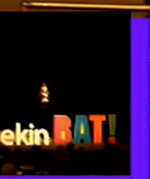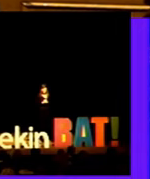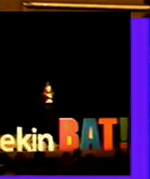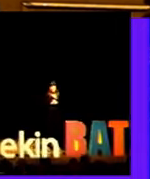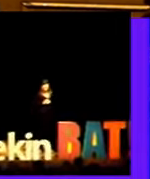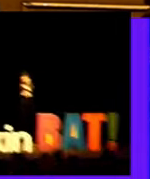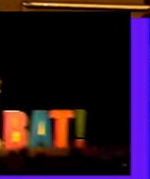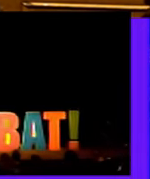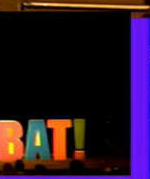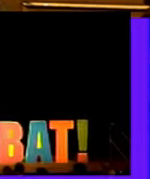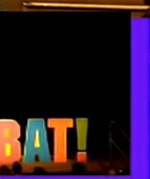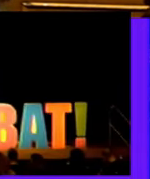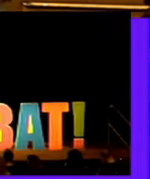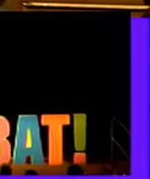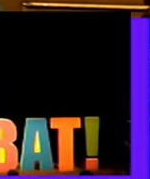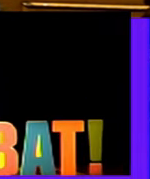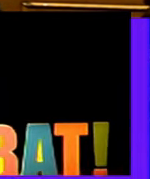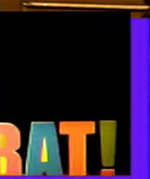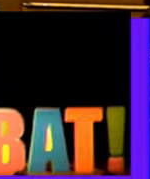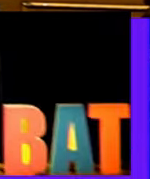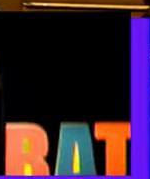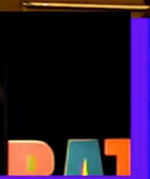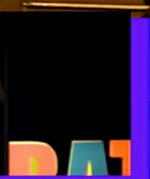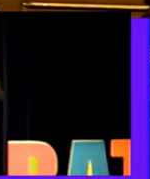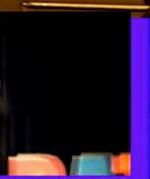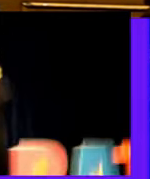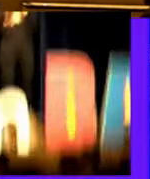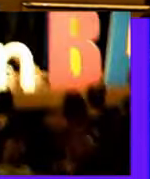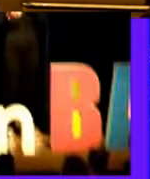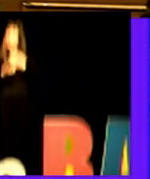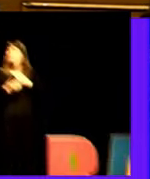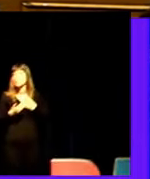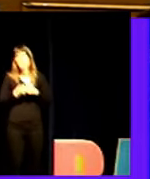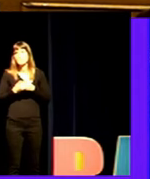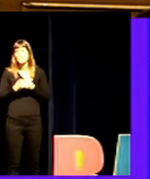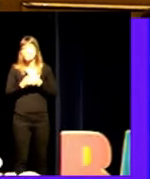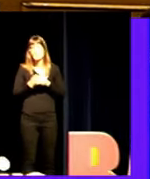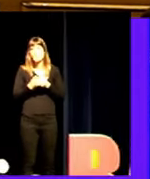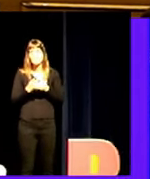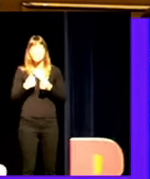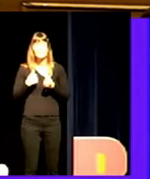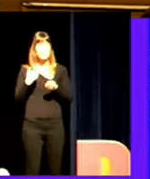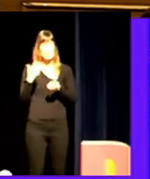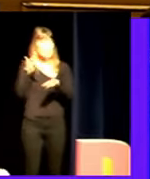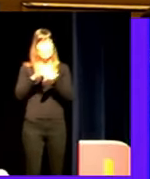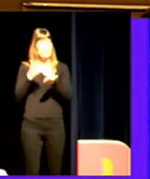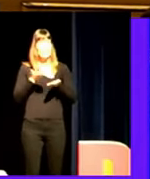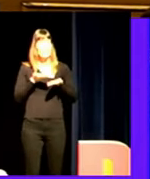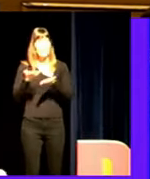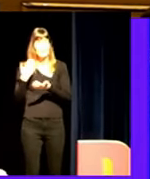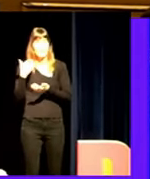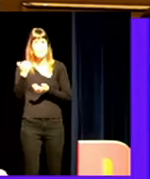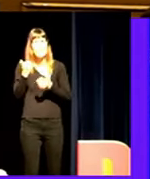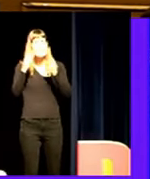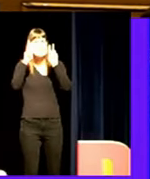Nondik hasi, ez da? Azteko, uste dut, ez da, gonbidatu egin digutela ongizate emozionalaren buruz